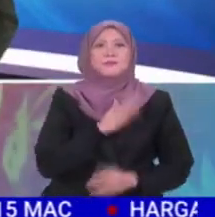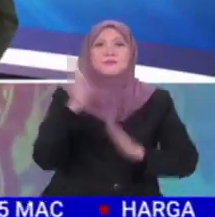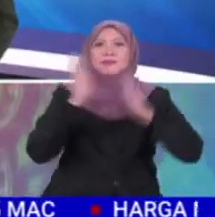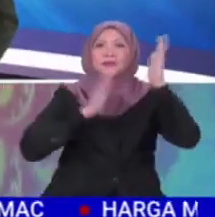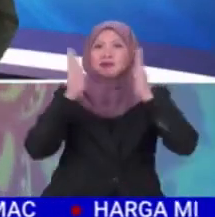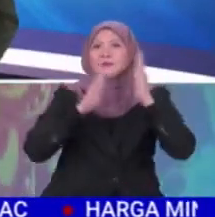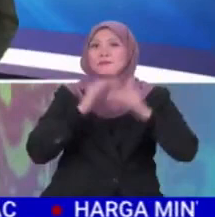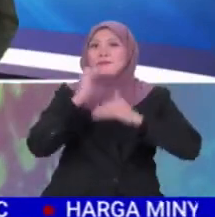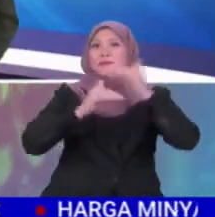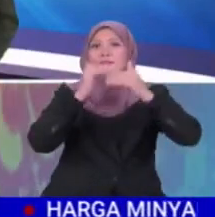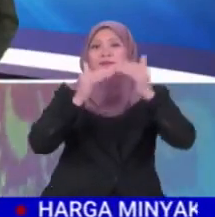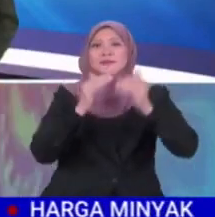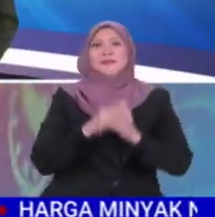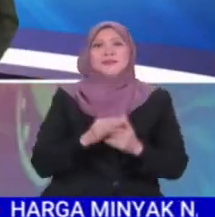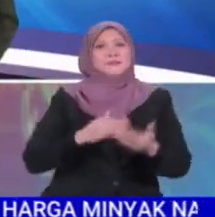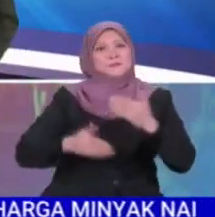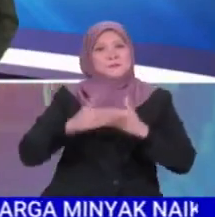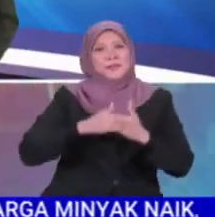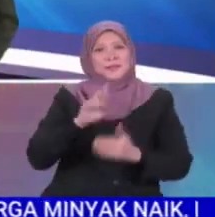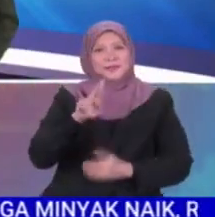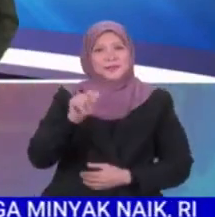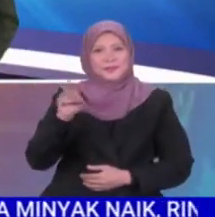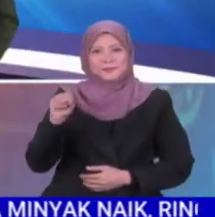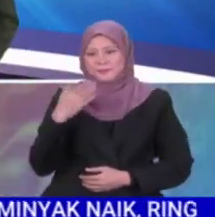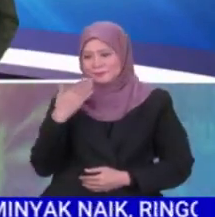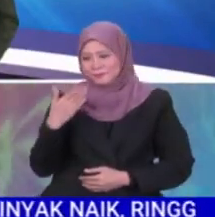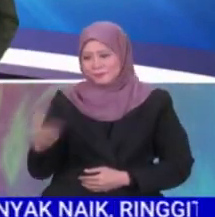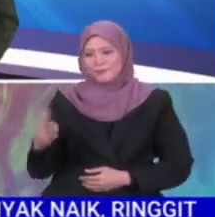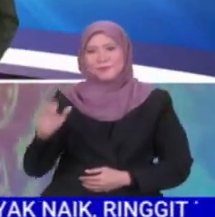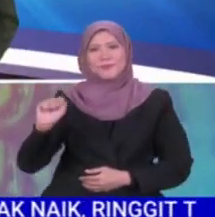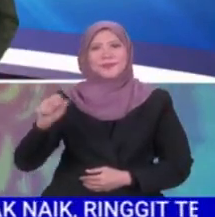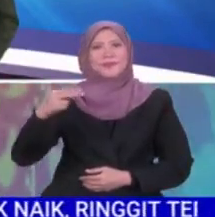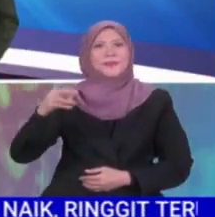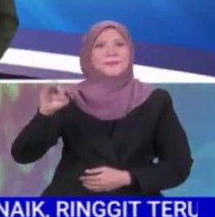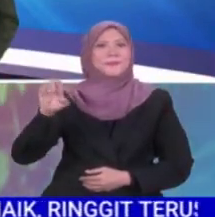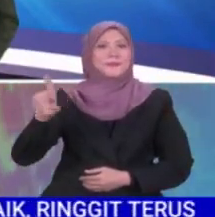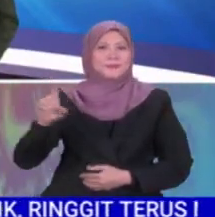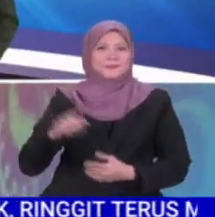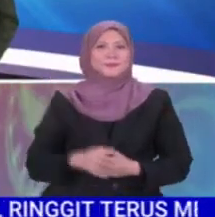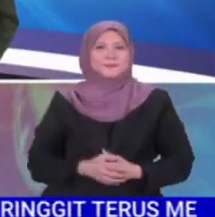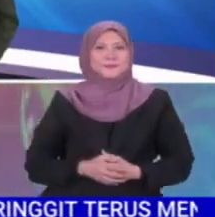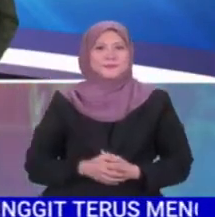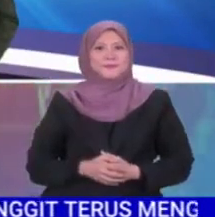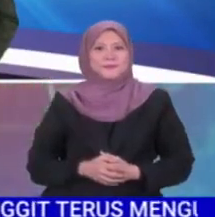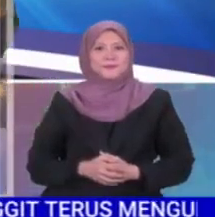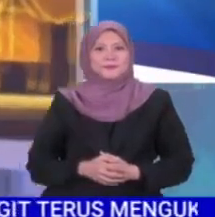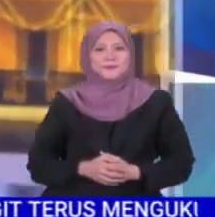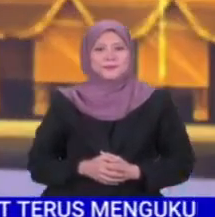kembali ke Angkasa Puri. Terima kasih Ahmad Iqbal, Arif Yaakob.